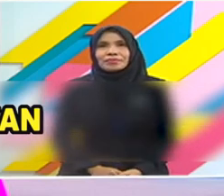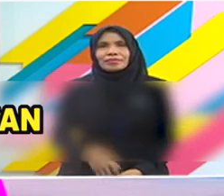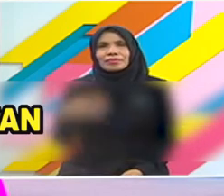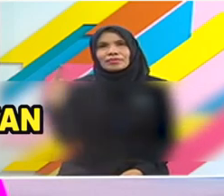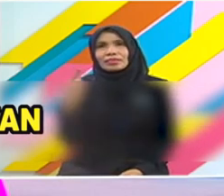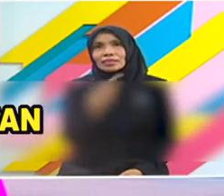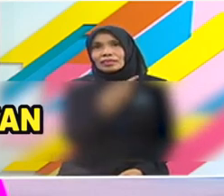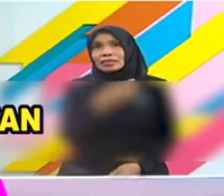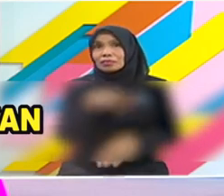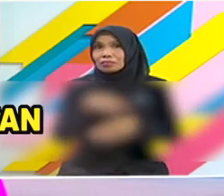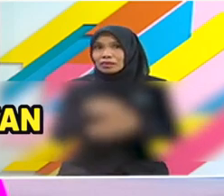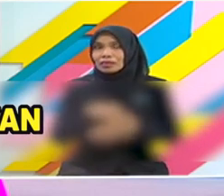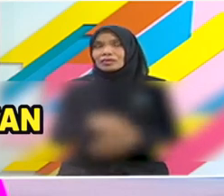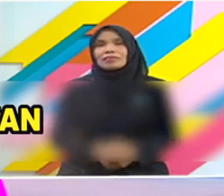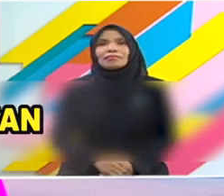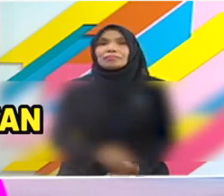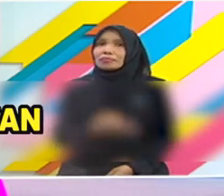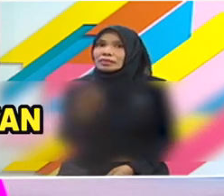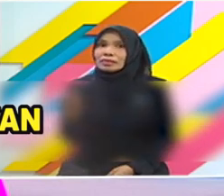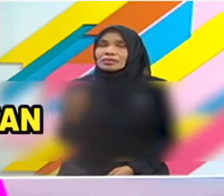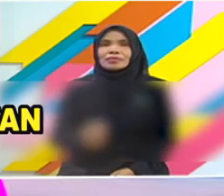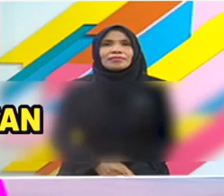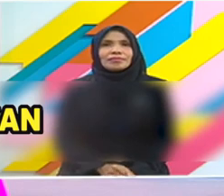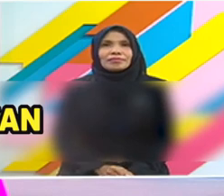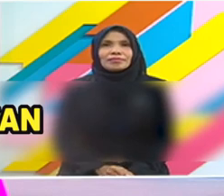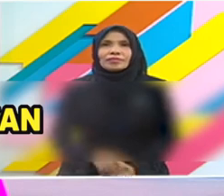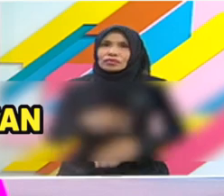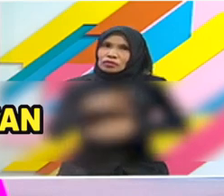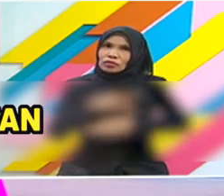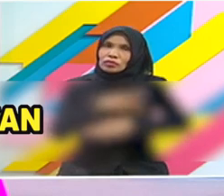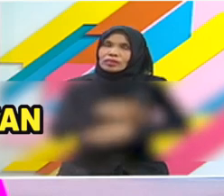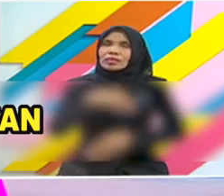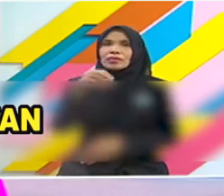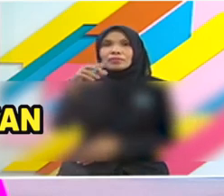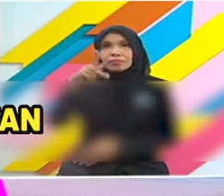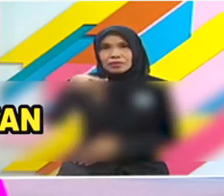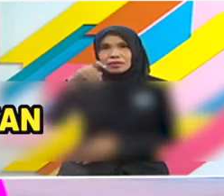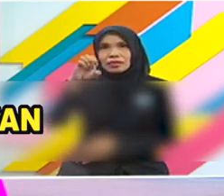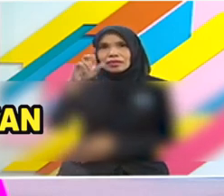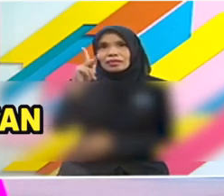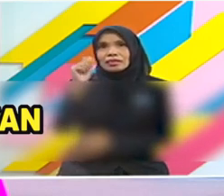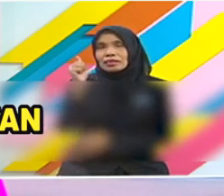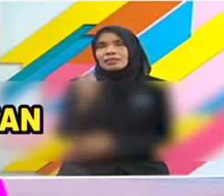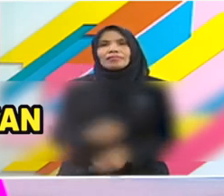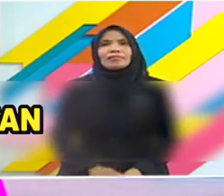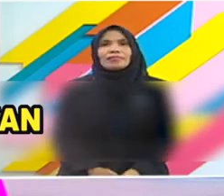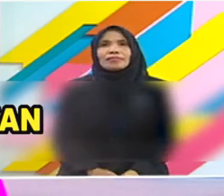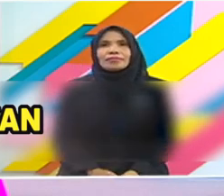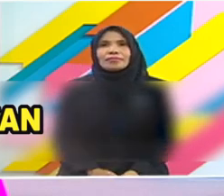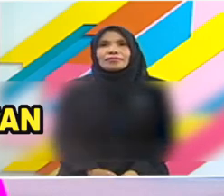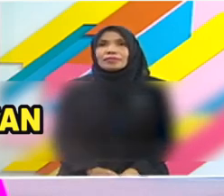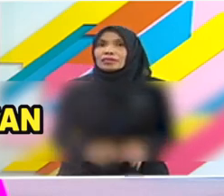Sebab kulit ni akan sensitif terhadap empat jenis iaitu panas, sejuk macam